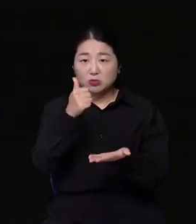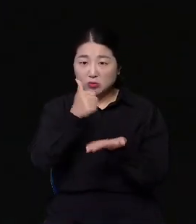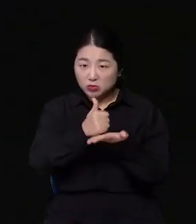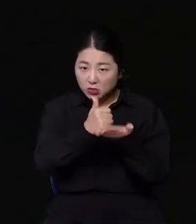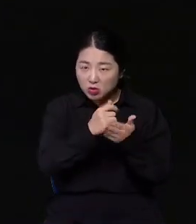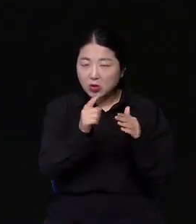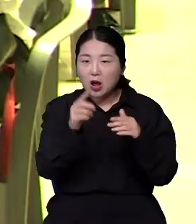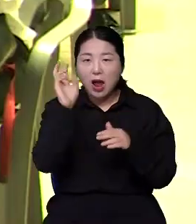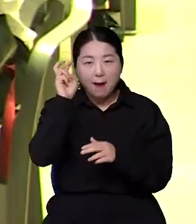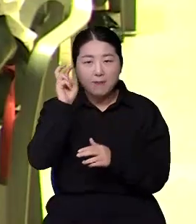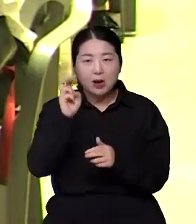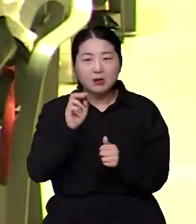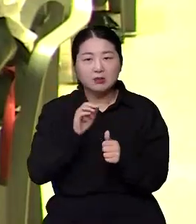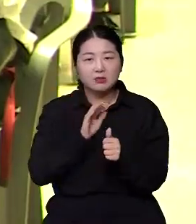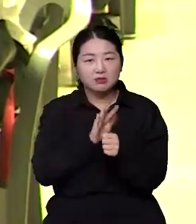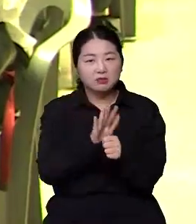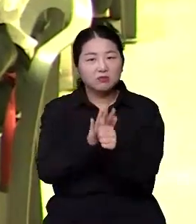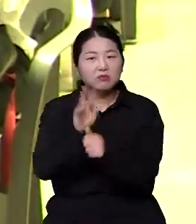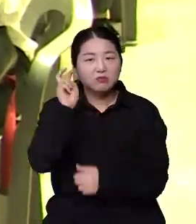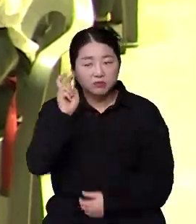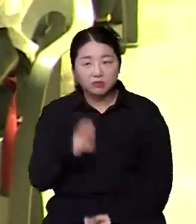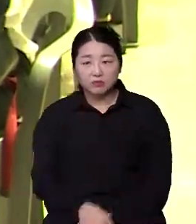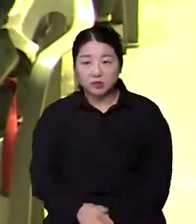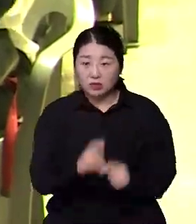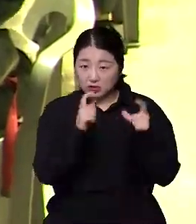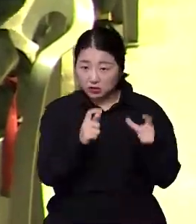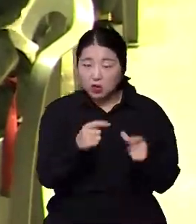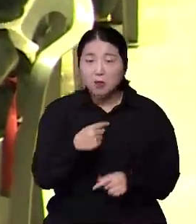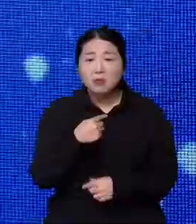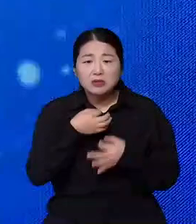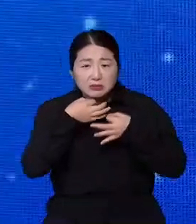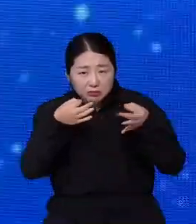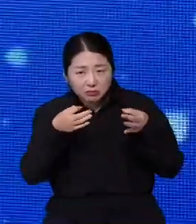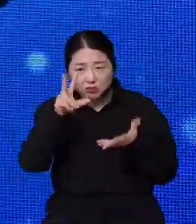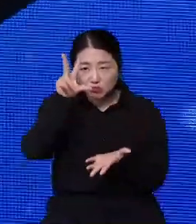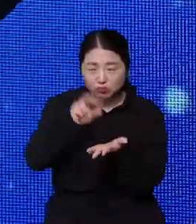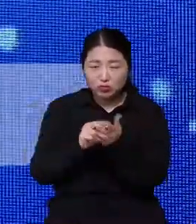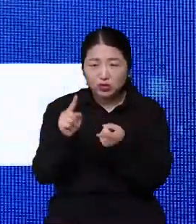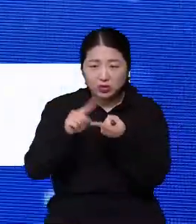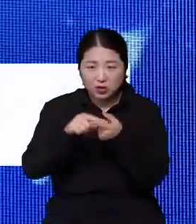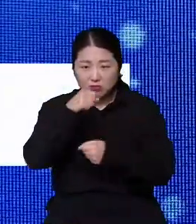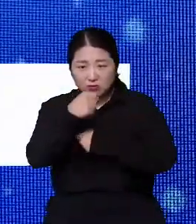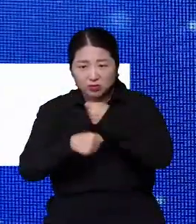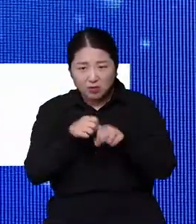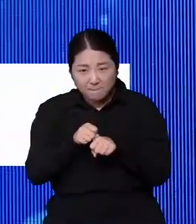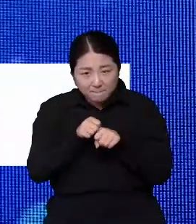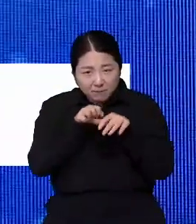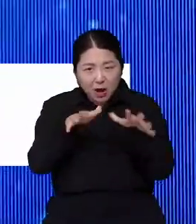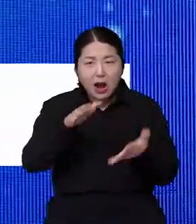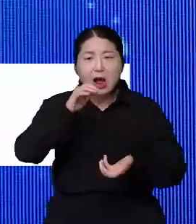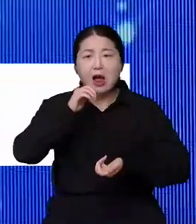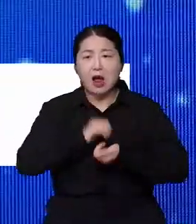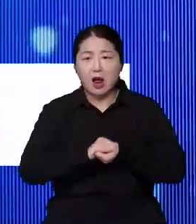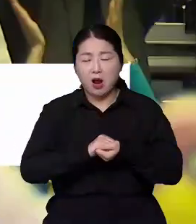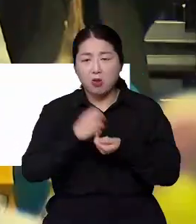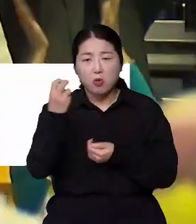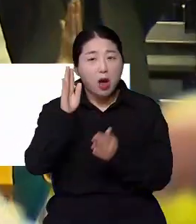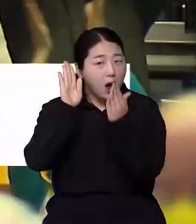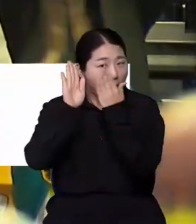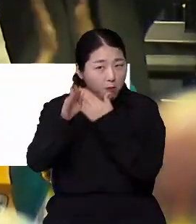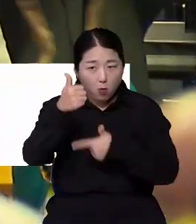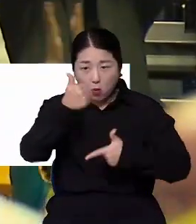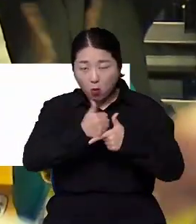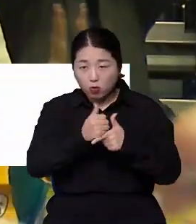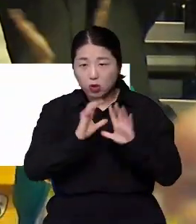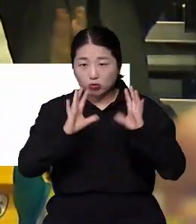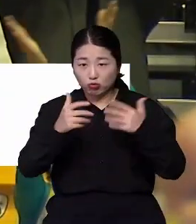공천권을 행사하게 됩니다. 지역의 현안과 목소리를 민주당을 통해 확산시키는 데 한계는 물론 향후 호남의